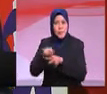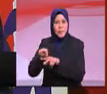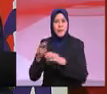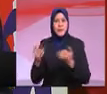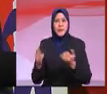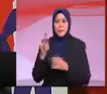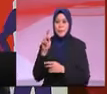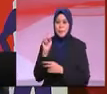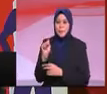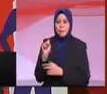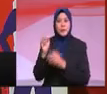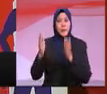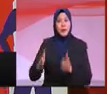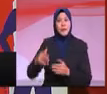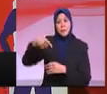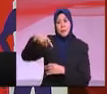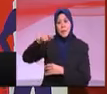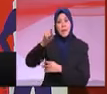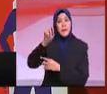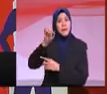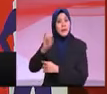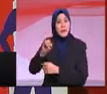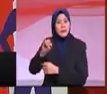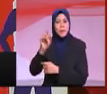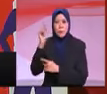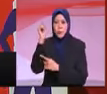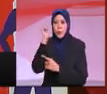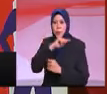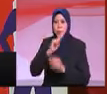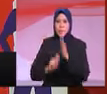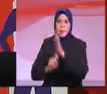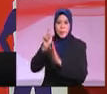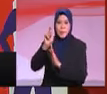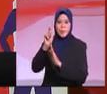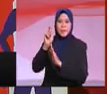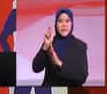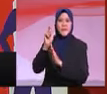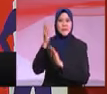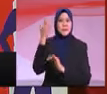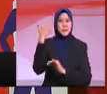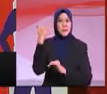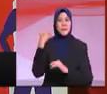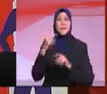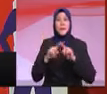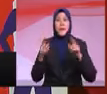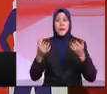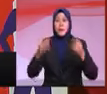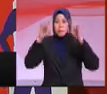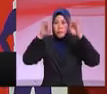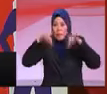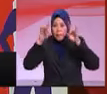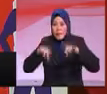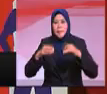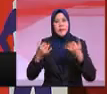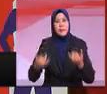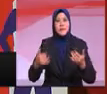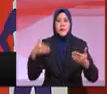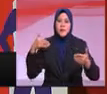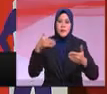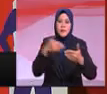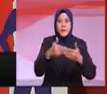di kalangan pendatang asing tanpa izin amat tinggi ketika itu. Jadi saringan sekarang ini pun hampir tamat dan kes